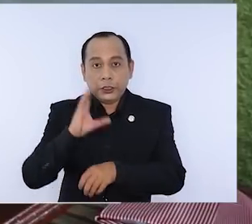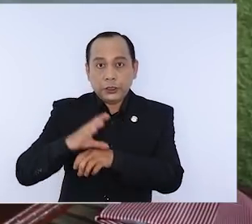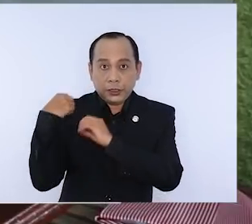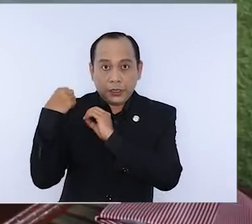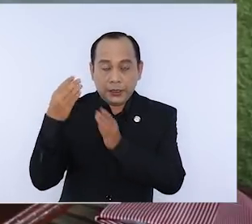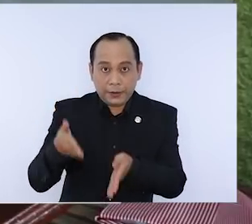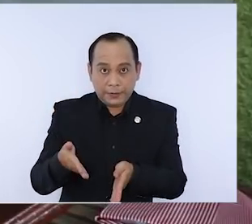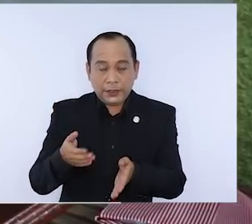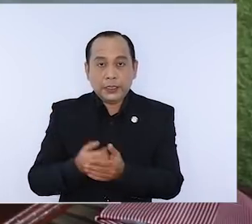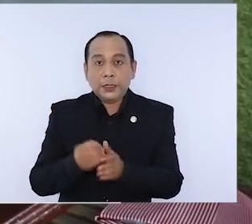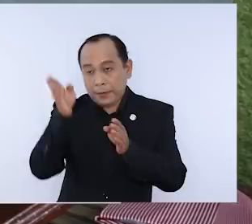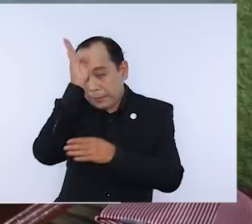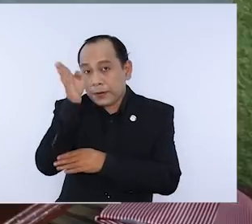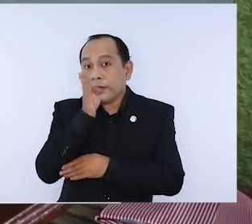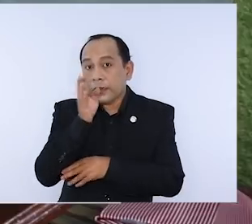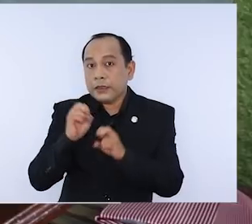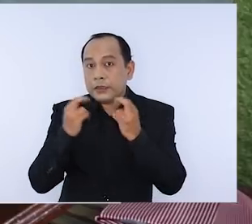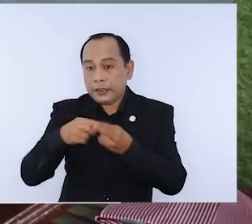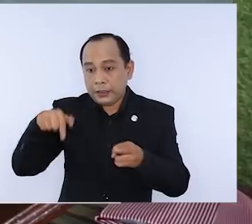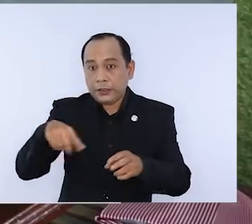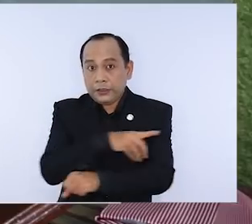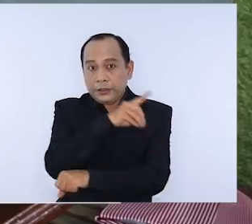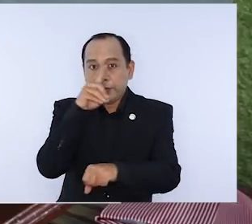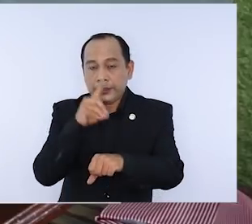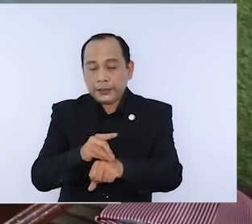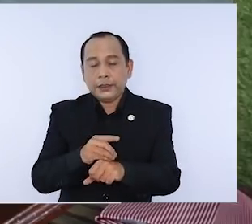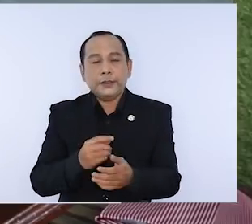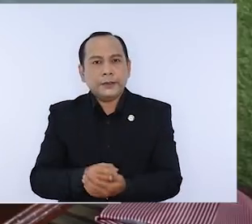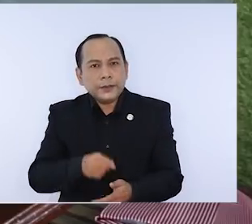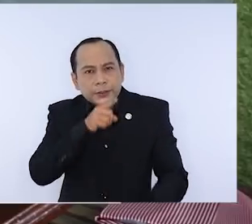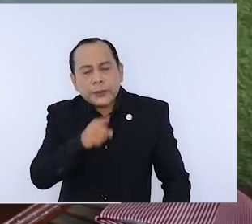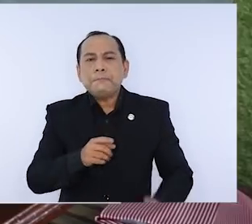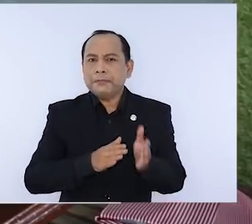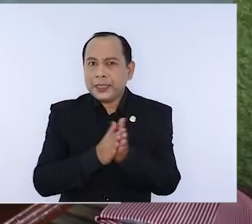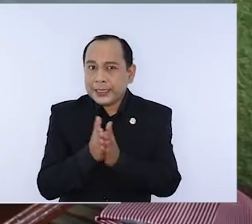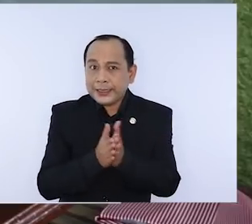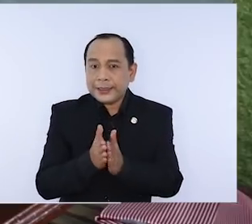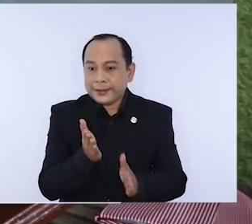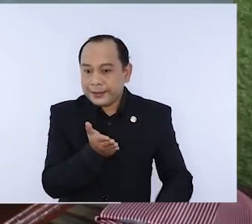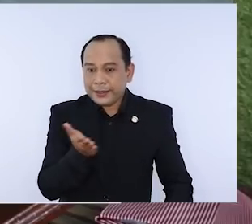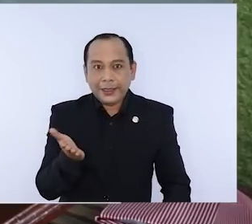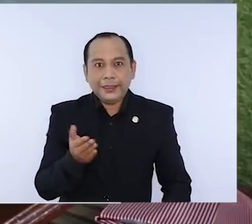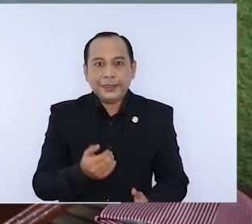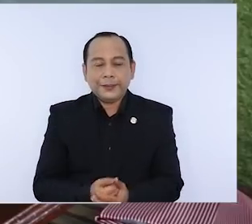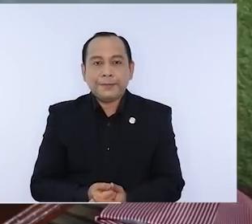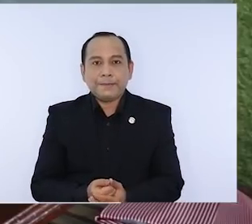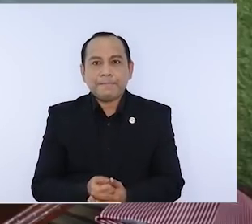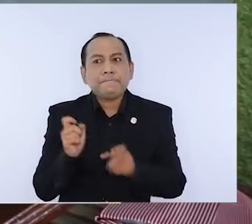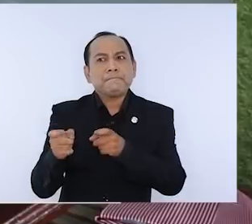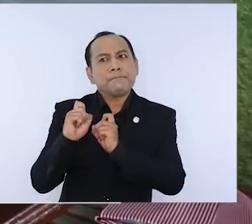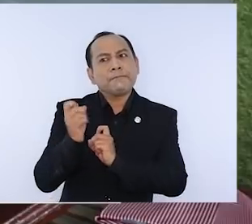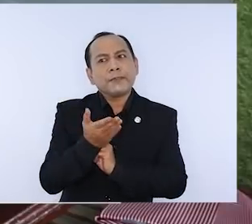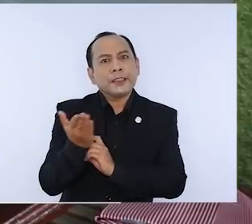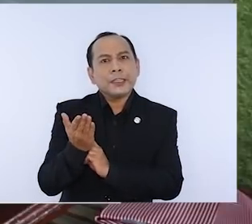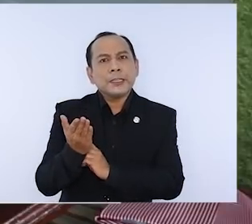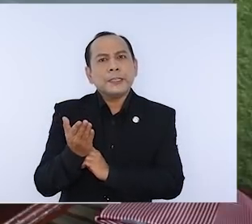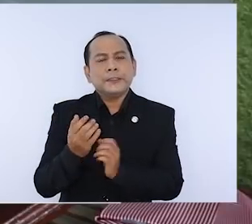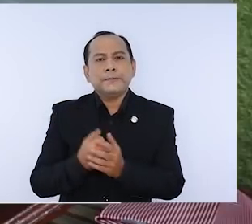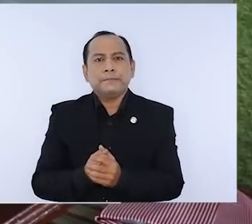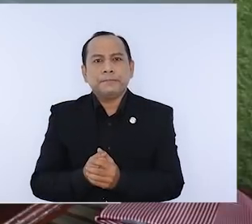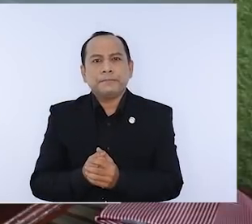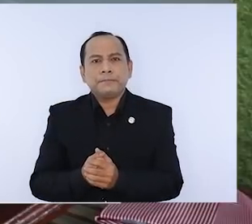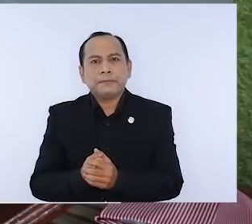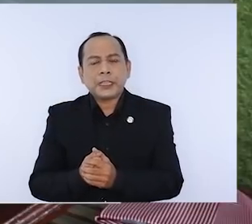tungkulin sa Buklod ng ating distrito na talagang napakasigasig po nila, agad-agad po silang nagpatawag